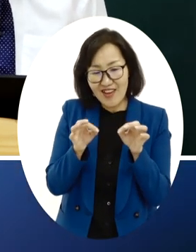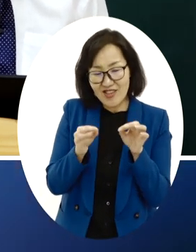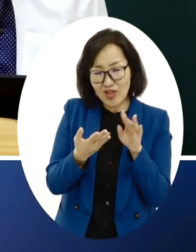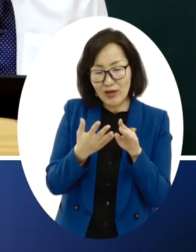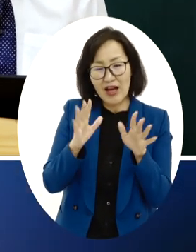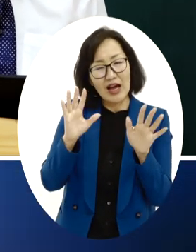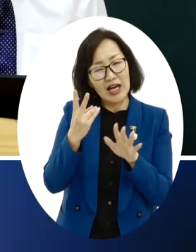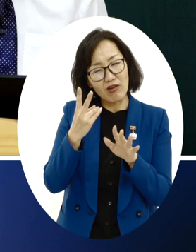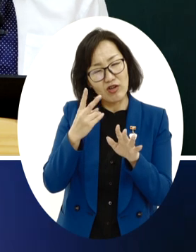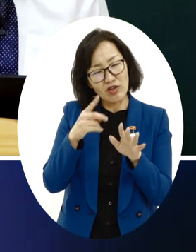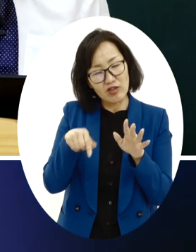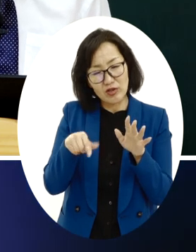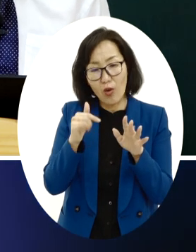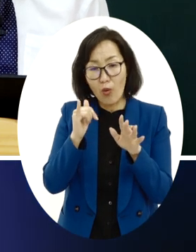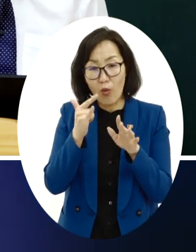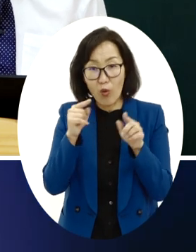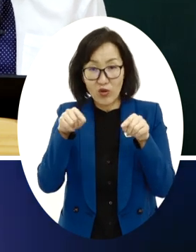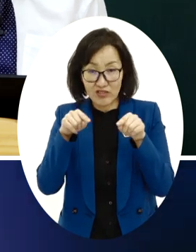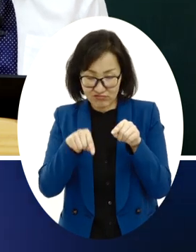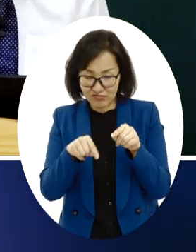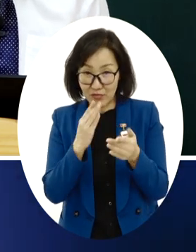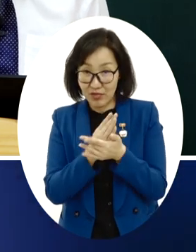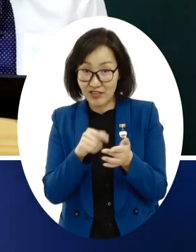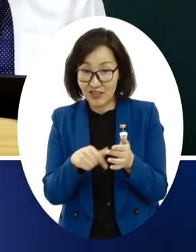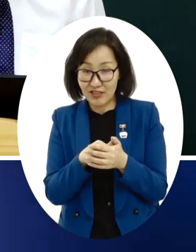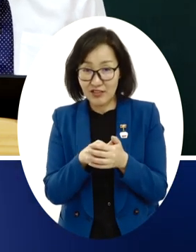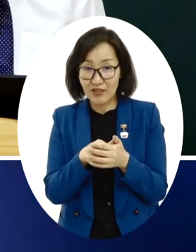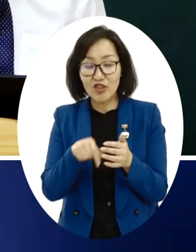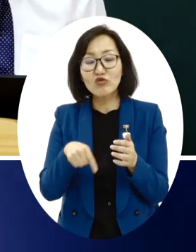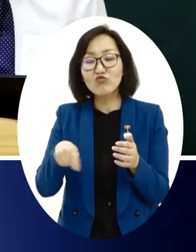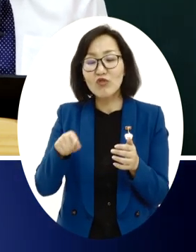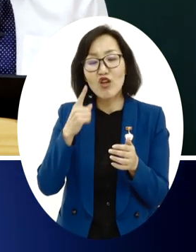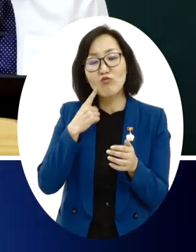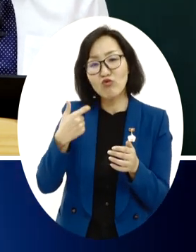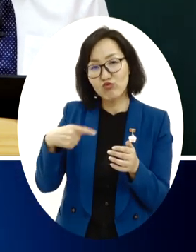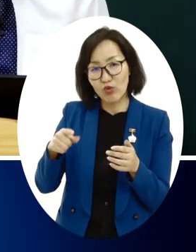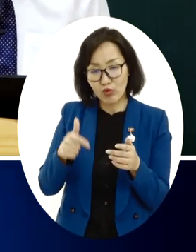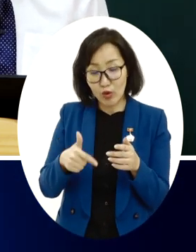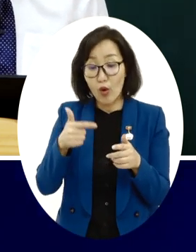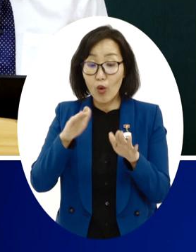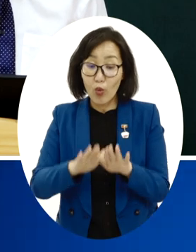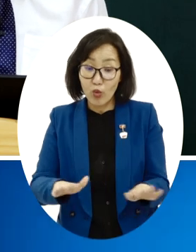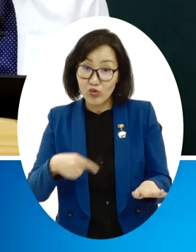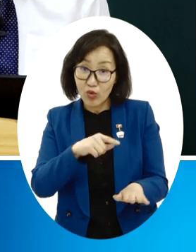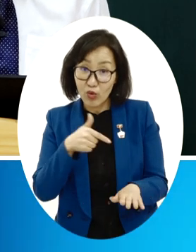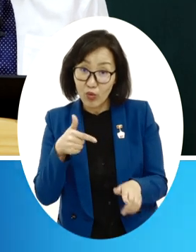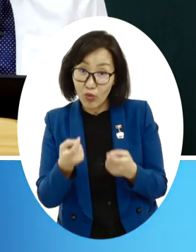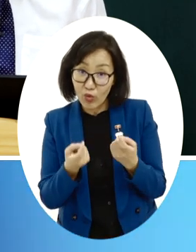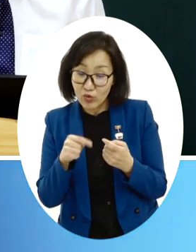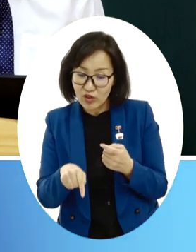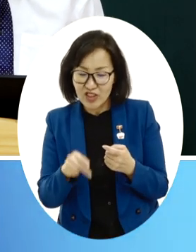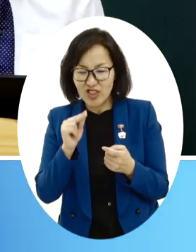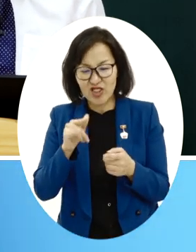шөмбгөр 10-12 угалцтай готлыг явуут хэдэн гэж нэрлэдэг. Энэ бол эмэгтэй үний готл. Хүүхдийн готл нөхөл